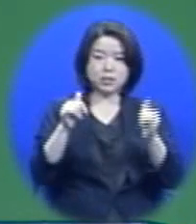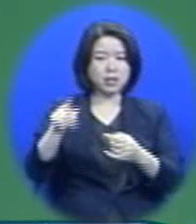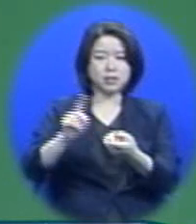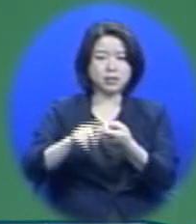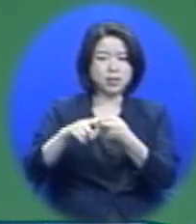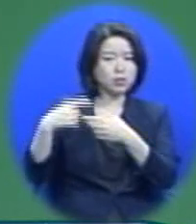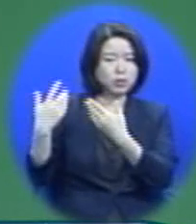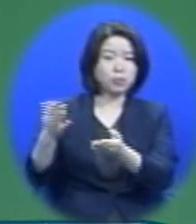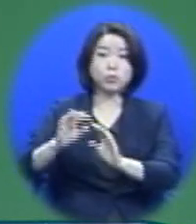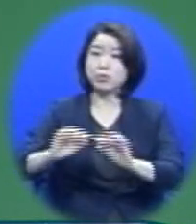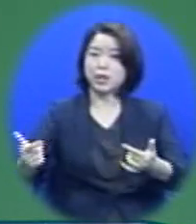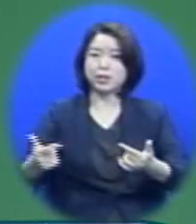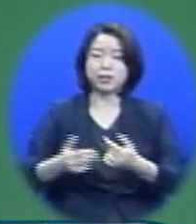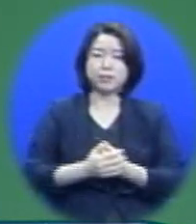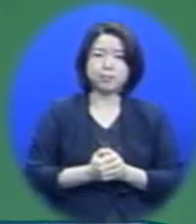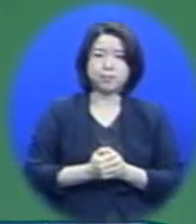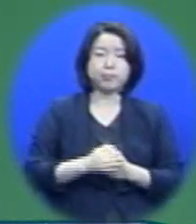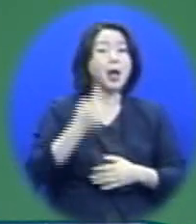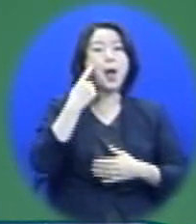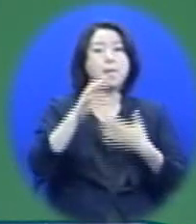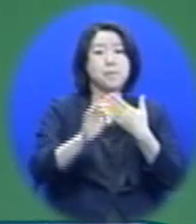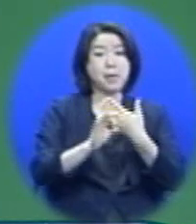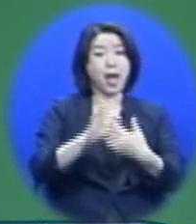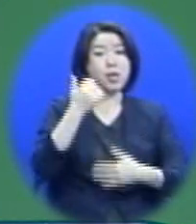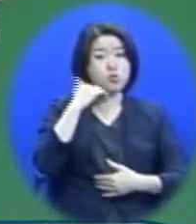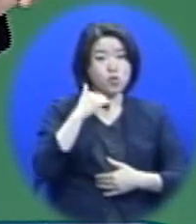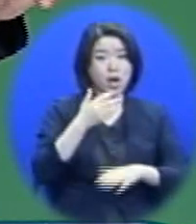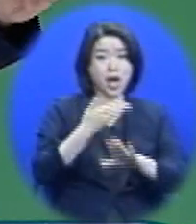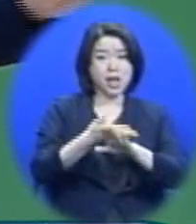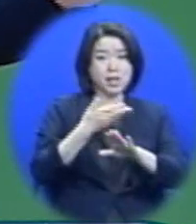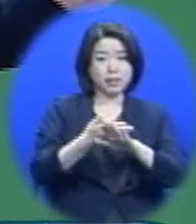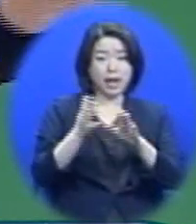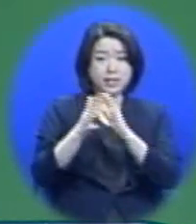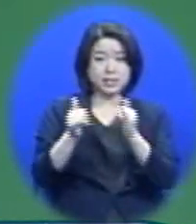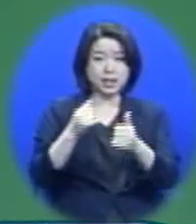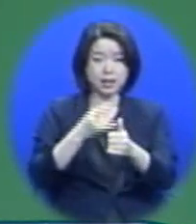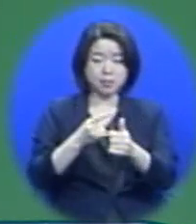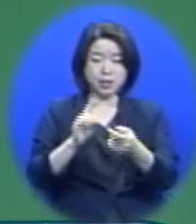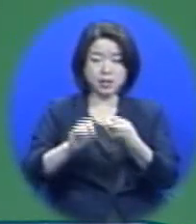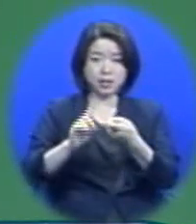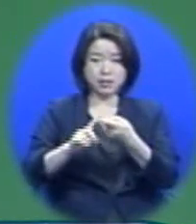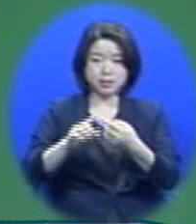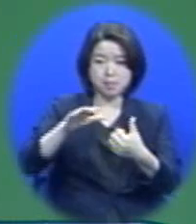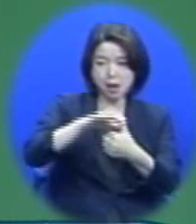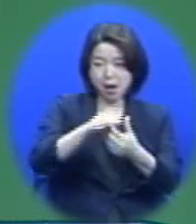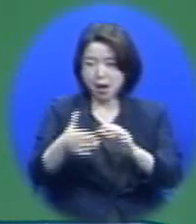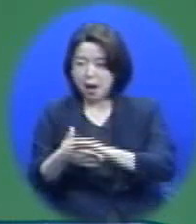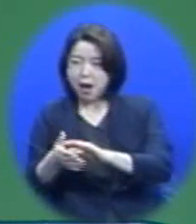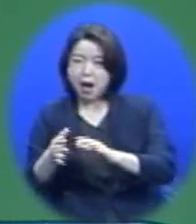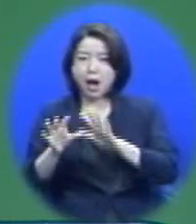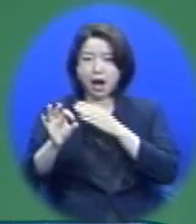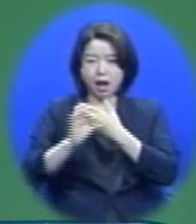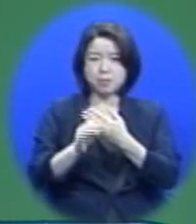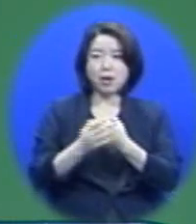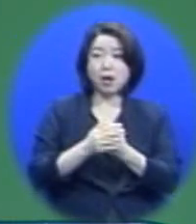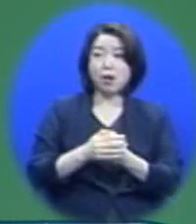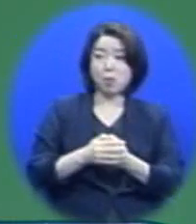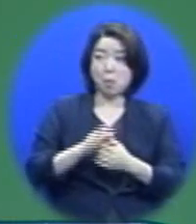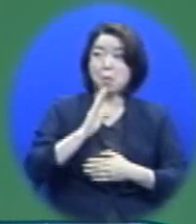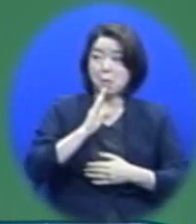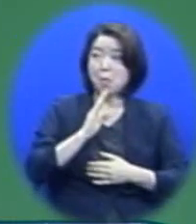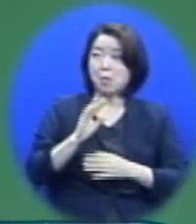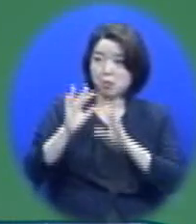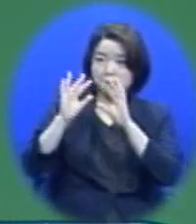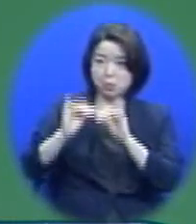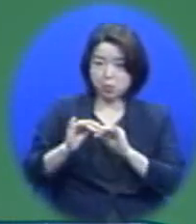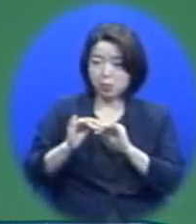합니다. 만약에 누가 다른 남에 대해서 헐뜯는 말을 이렇게 하게 되면 그랬어요.